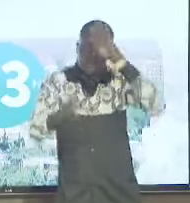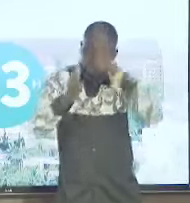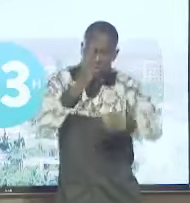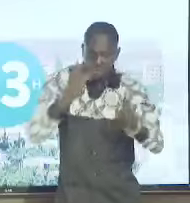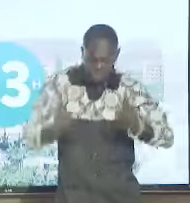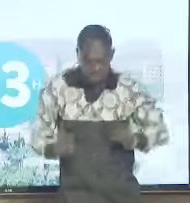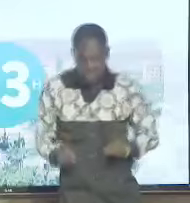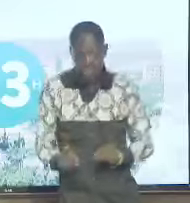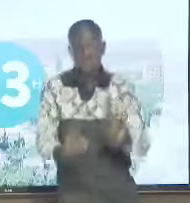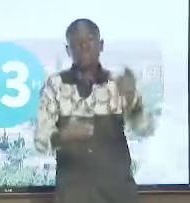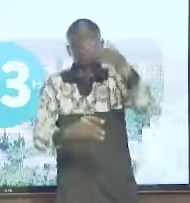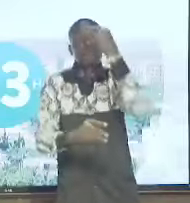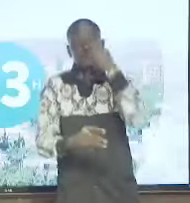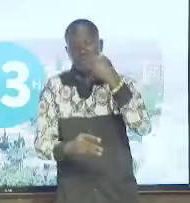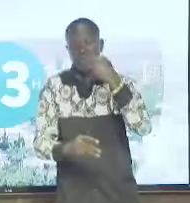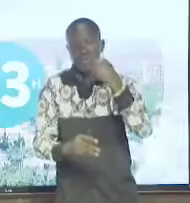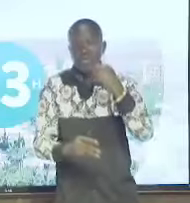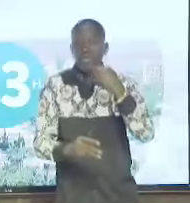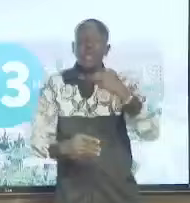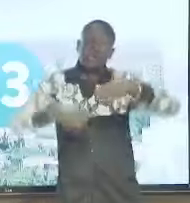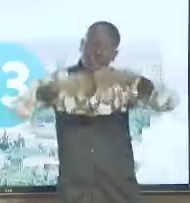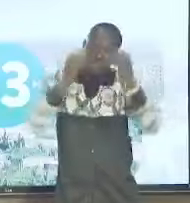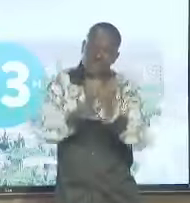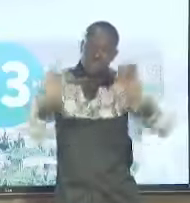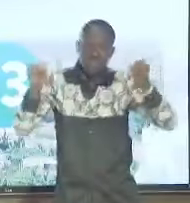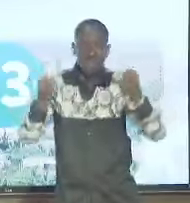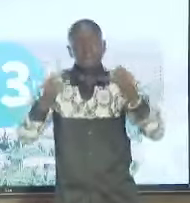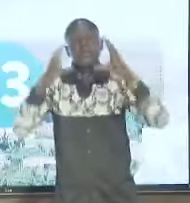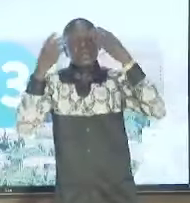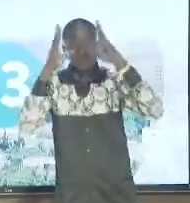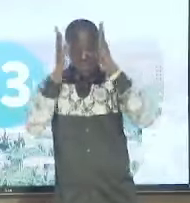Direction de la Nutrition, le club des journalistes et